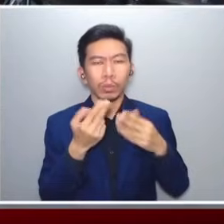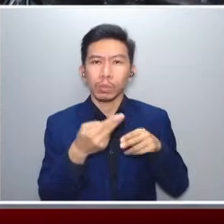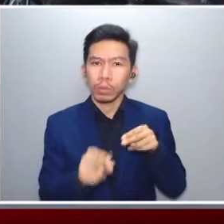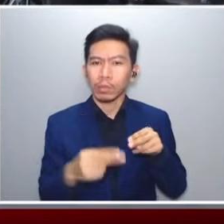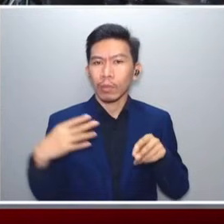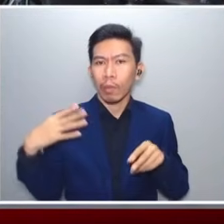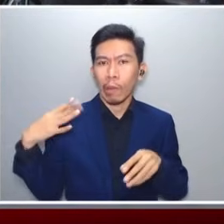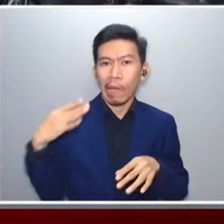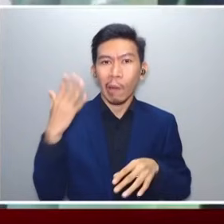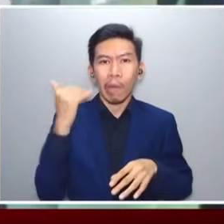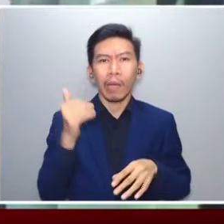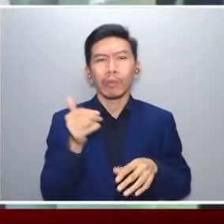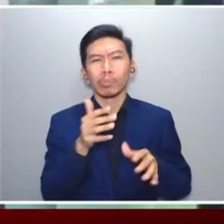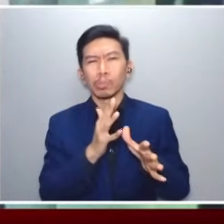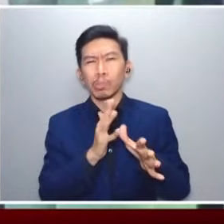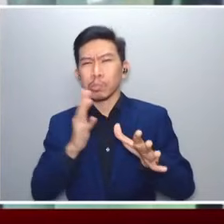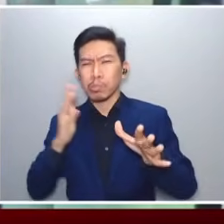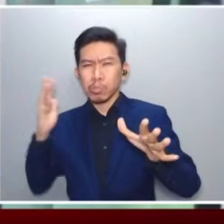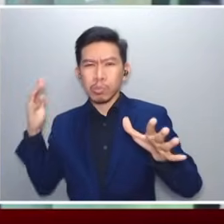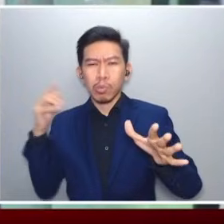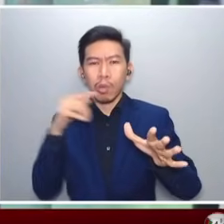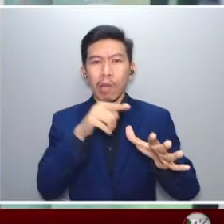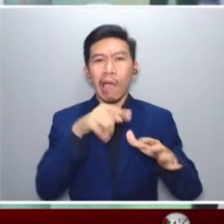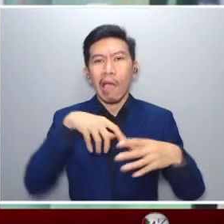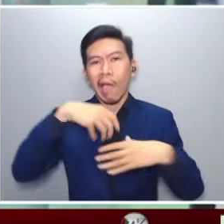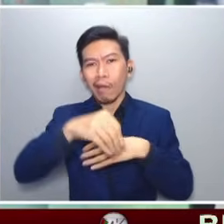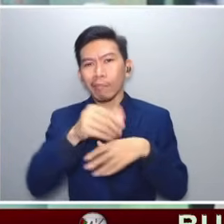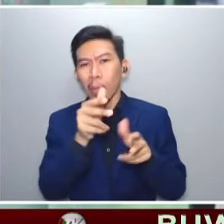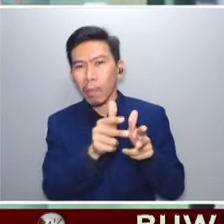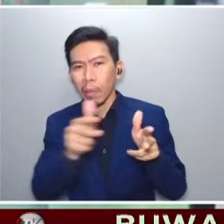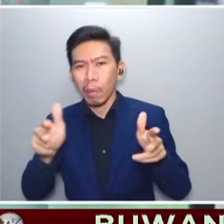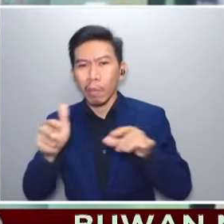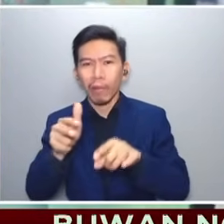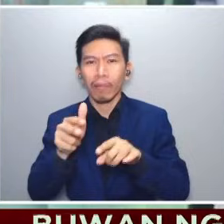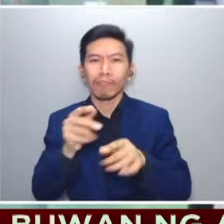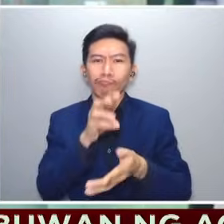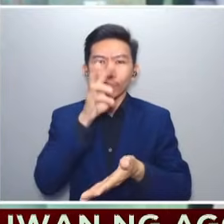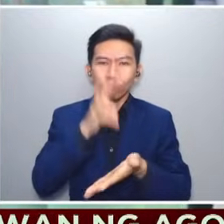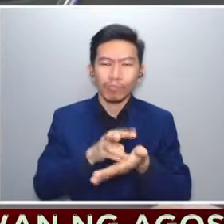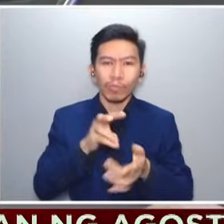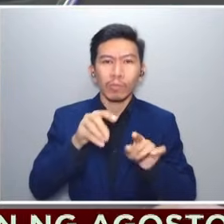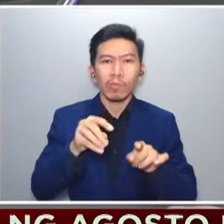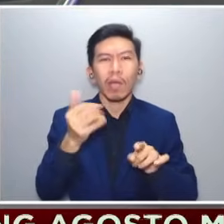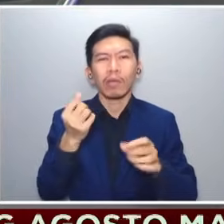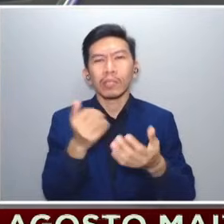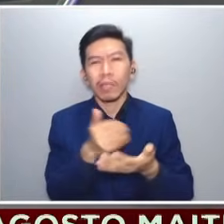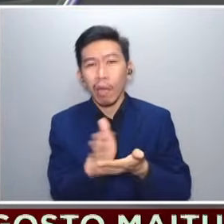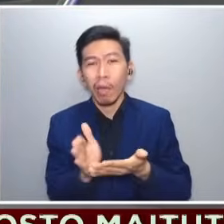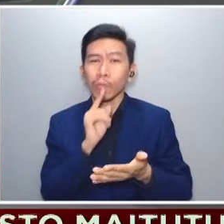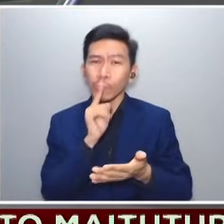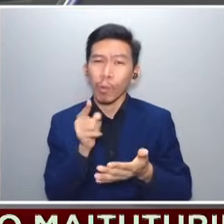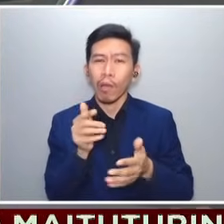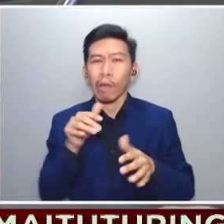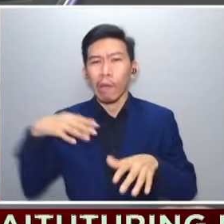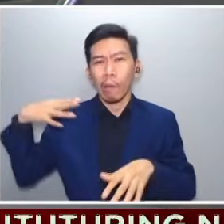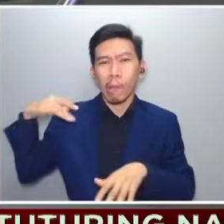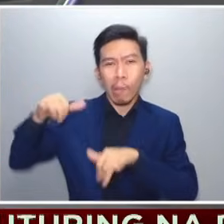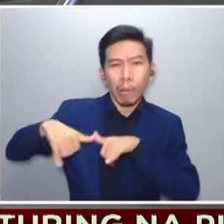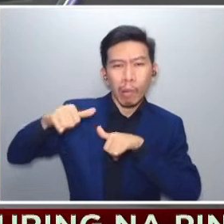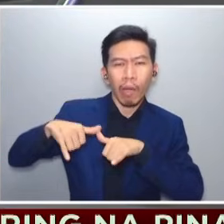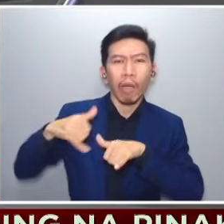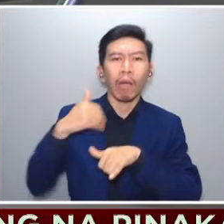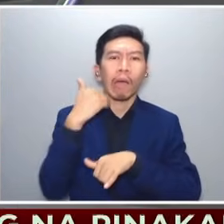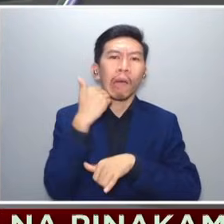parking area para ma-admit. May ilan umano na dito na inabutan ng komplikasyon at namatay. Kulang pa rin ngayon. Ngayong